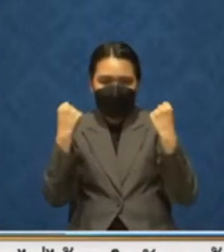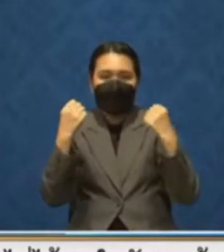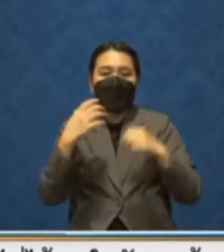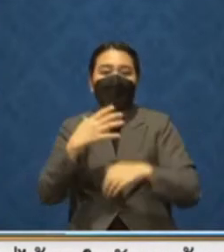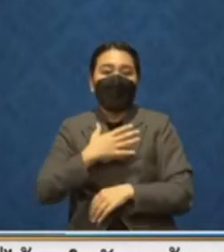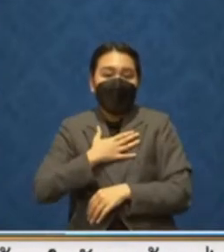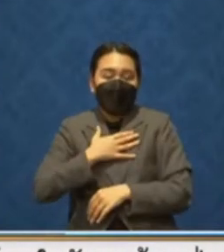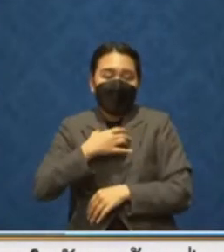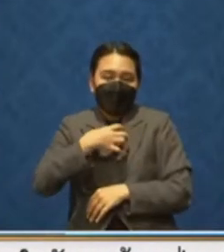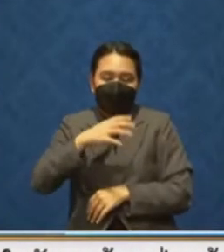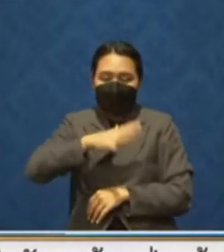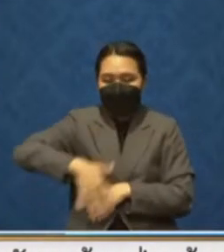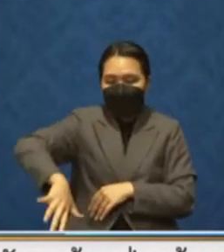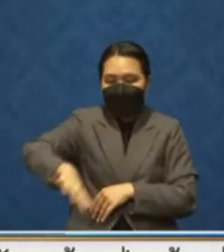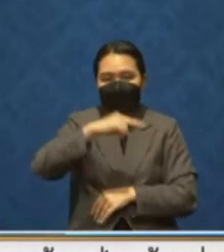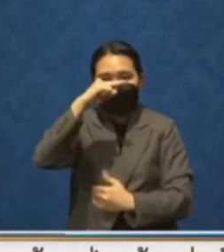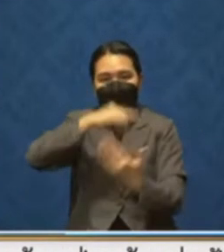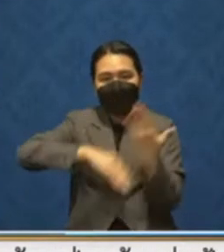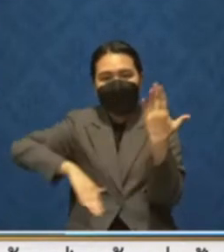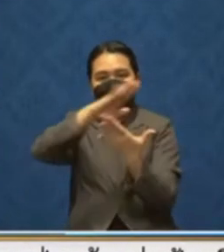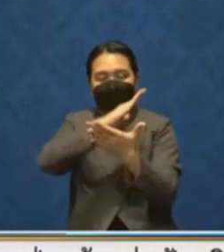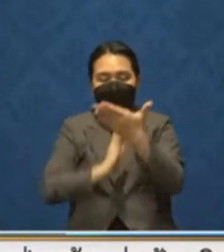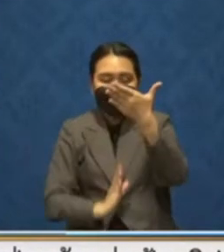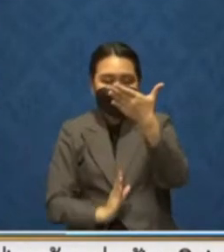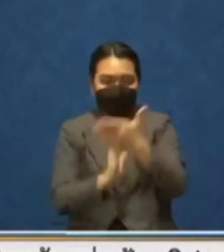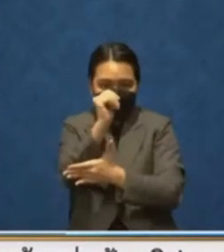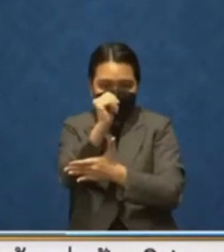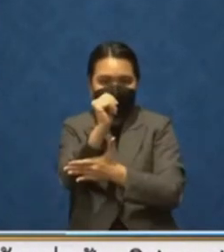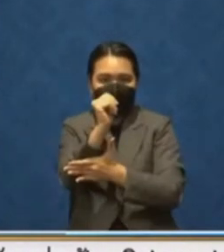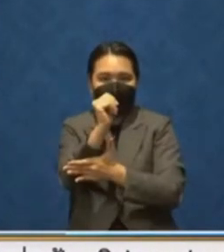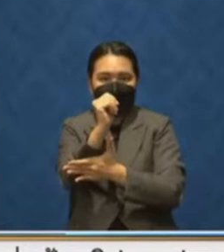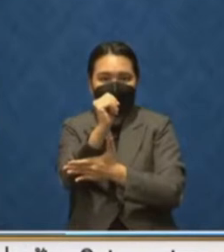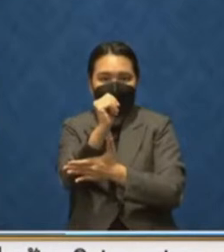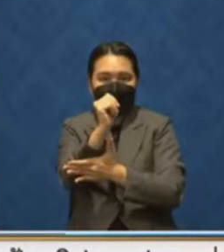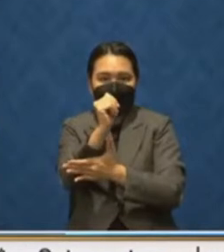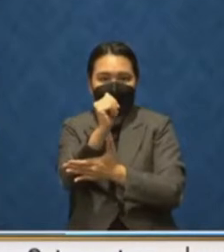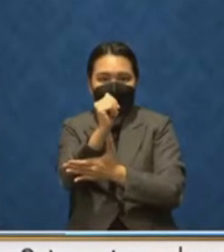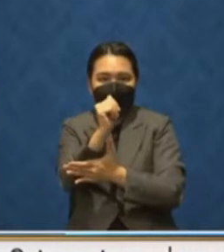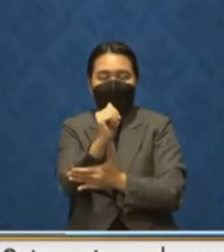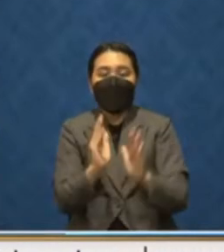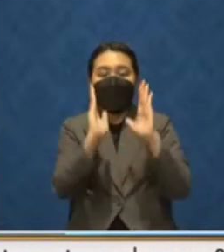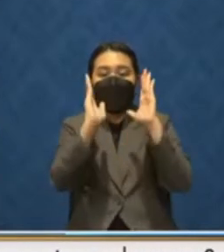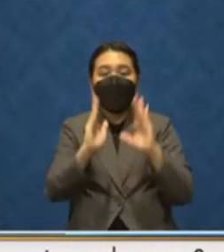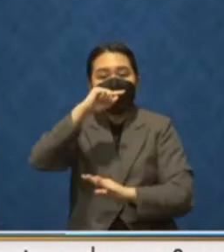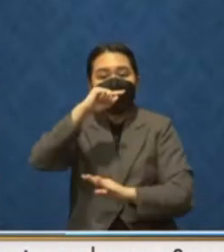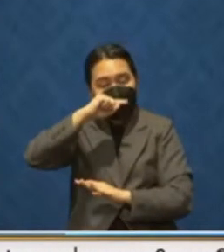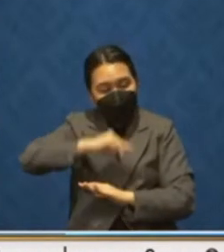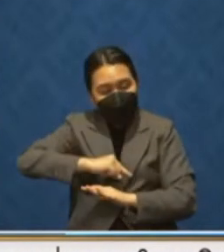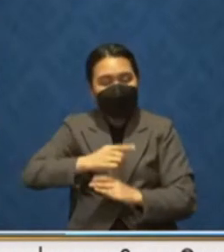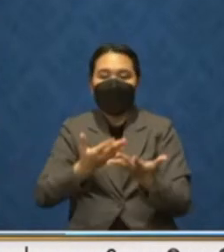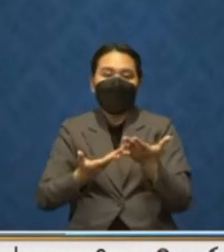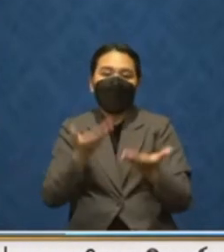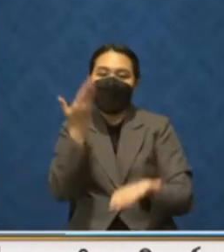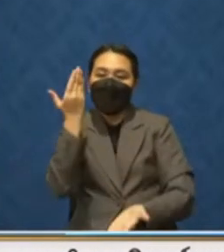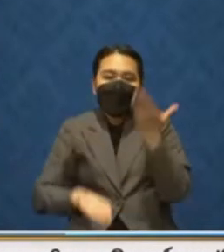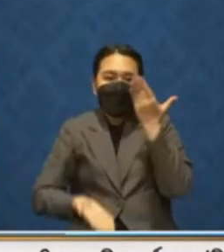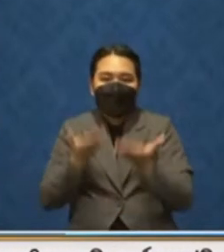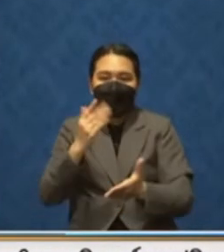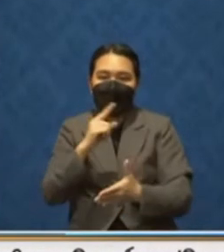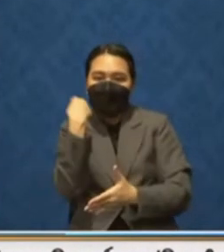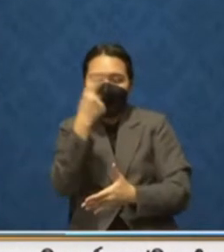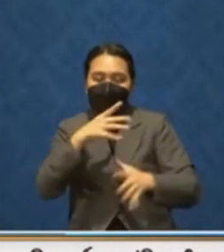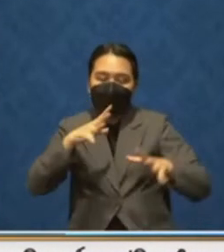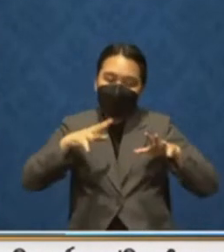ความสำเร็จความภาคภูมิใจของคนไทยทั้งชาติกับผมไปด้วยนะแล้วแต่นะคนใครที่เป็นคนไทยก็ก็แล้วแต่นะหลายคนก็อาจจะไม่ด้วย